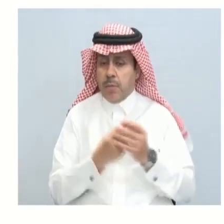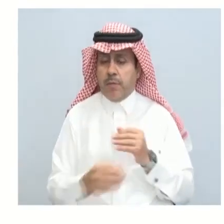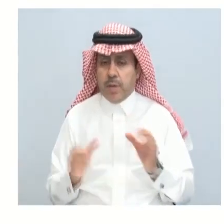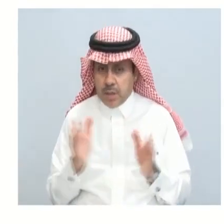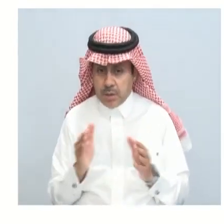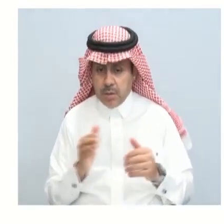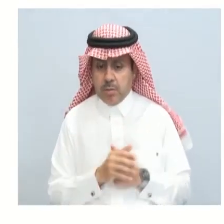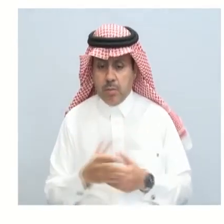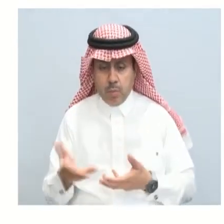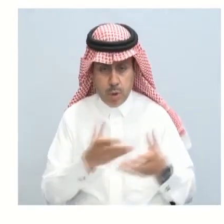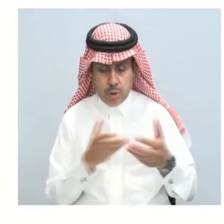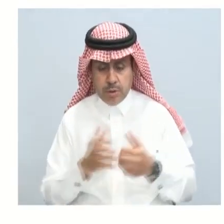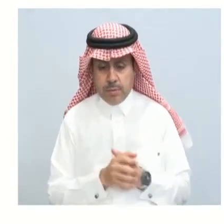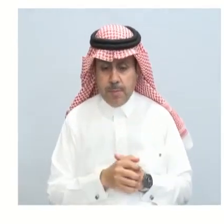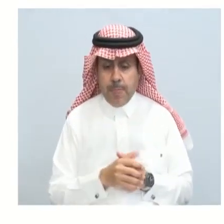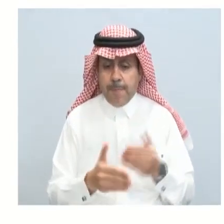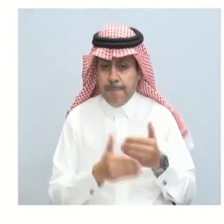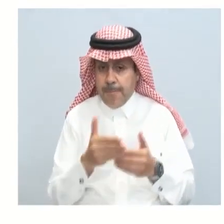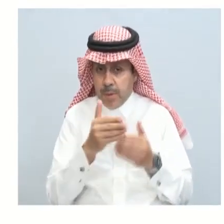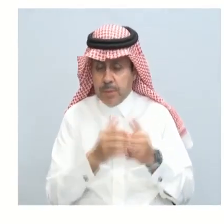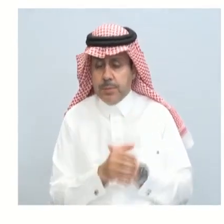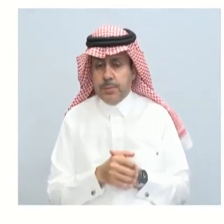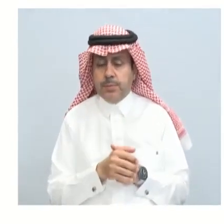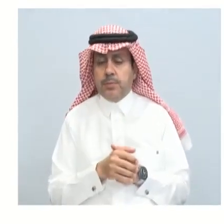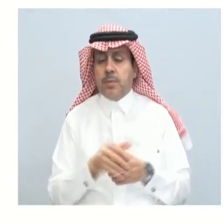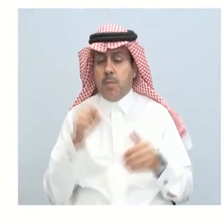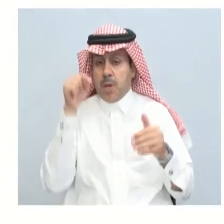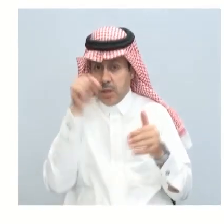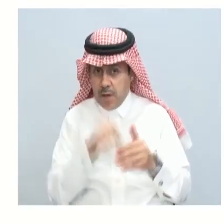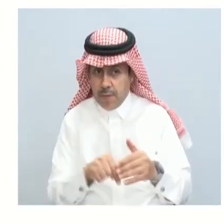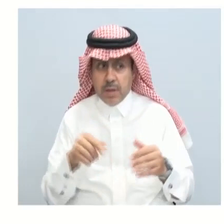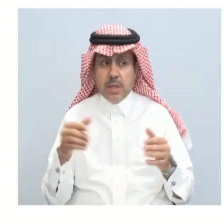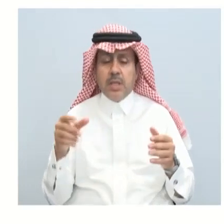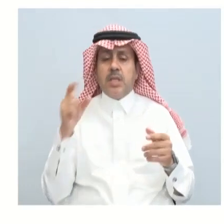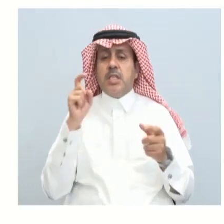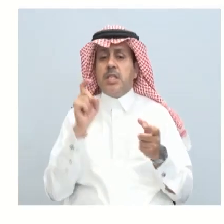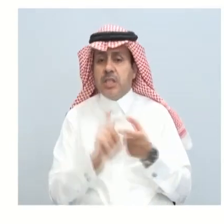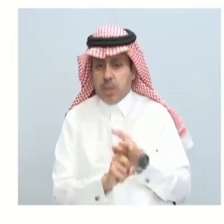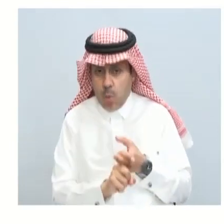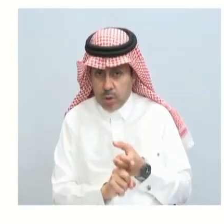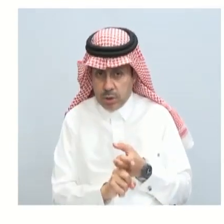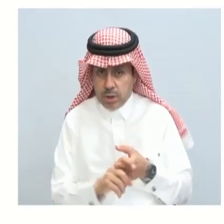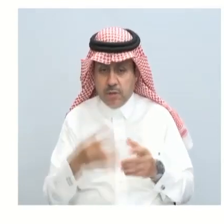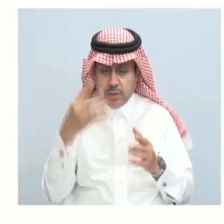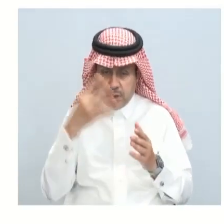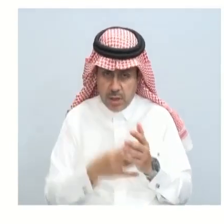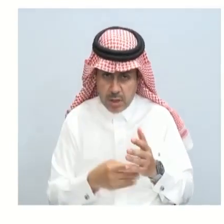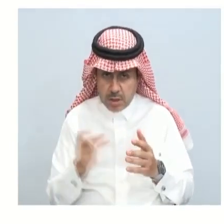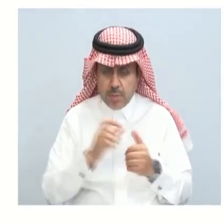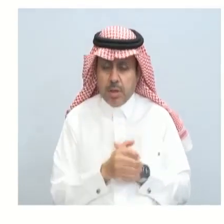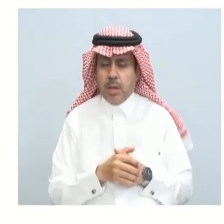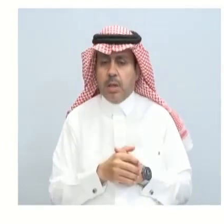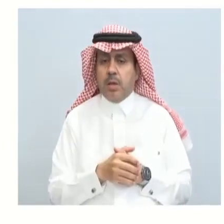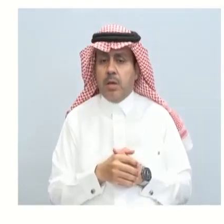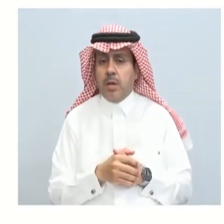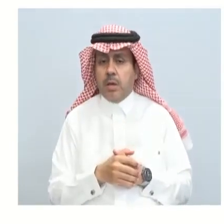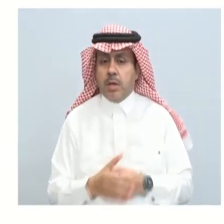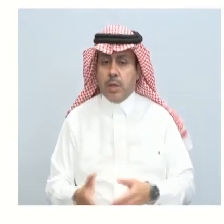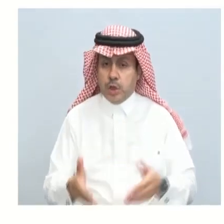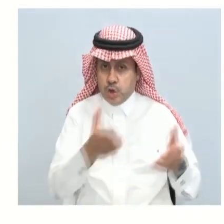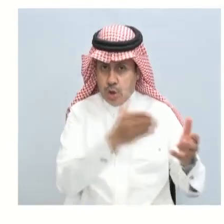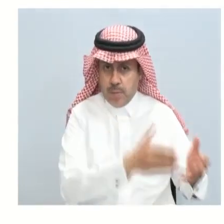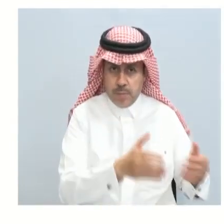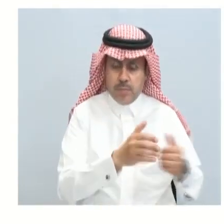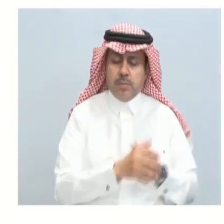حوله وبناء على ان من مقاصد الزواج في الشريعه الاسلاميه الانجاب والحفاظ على